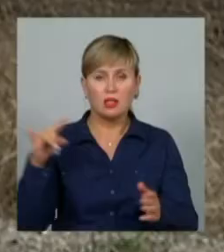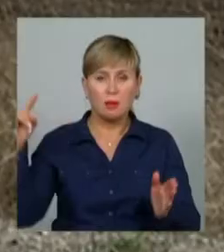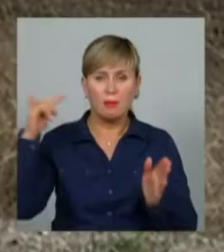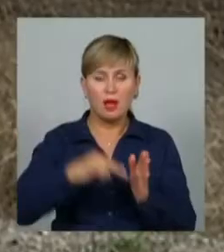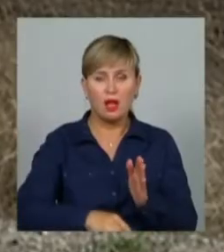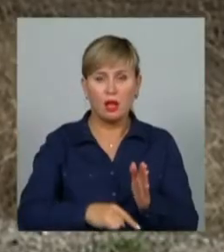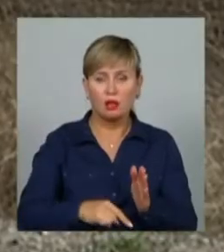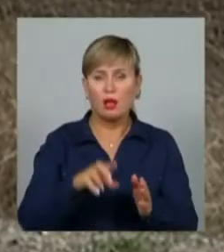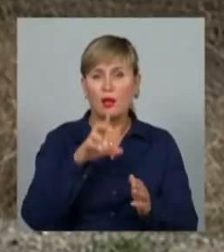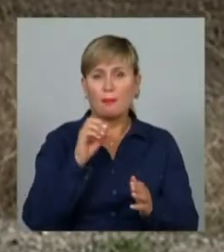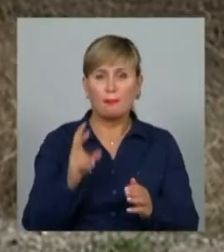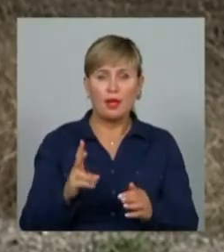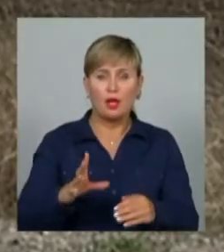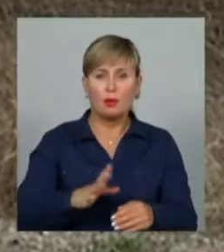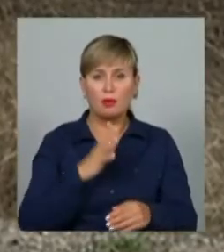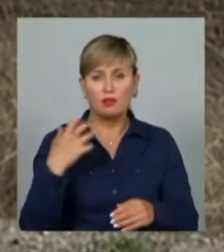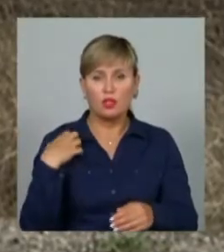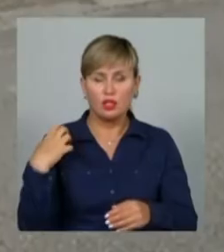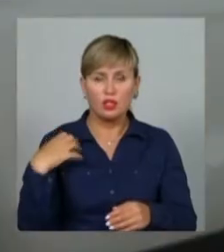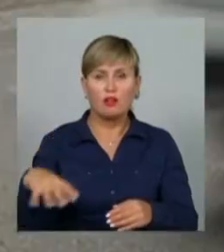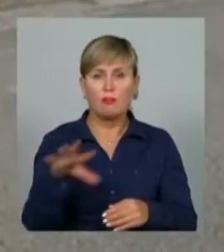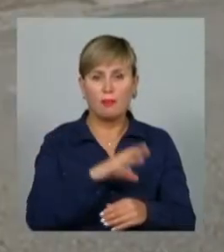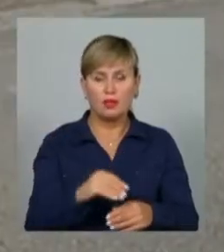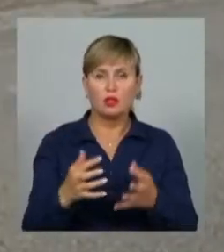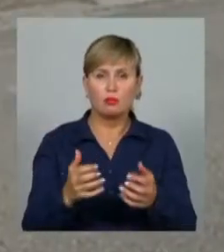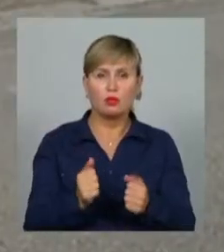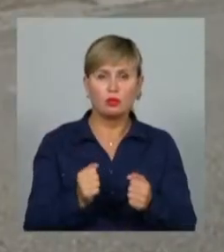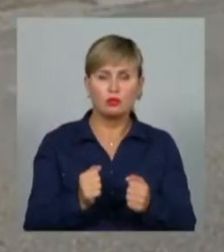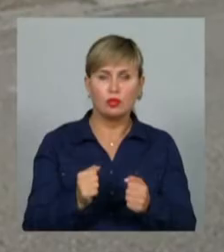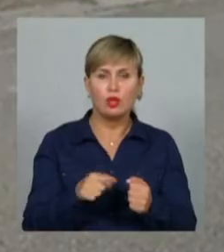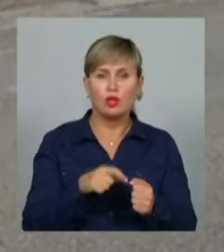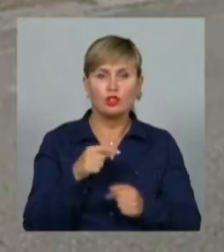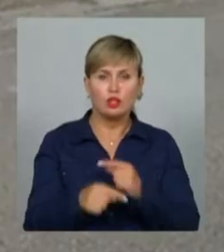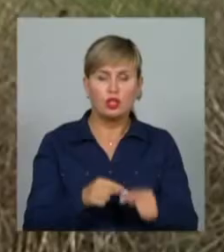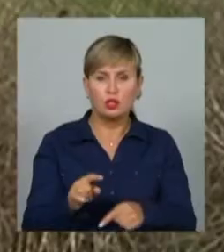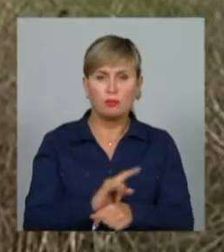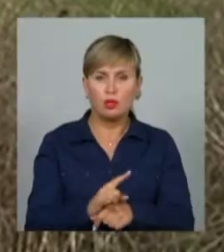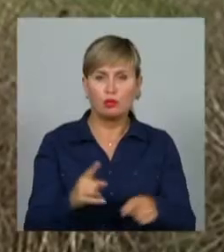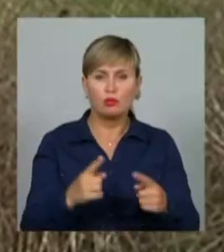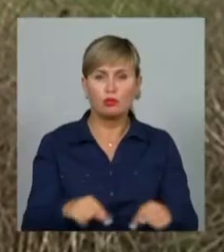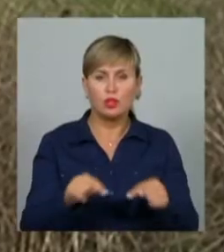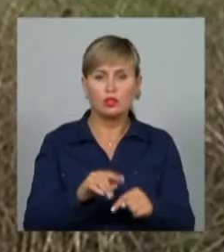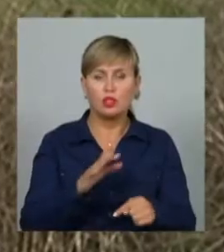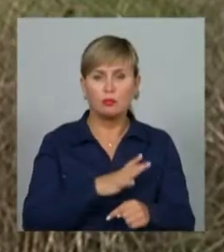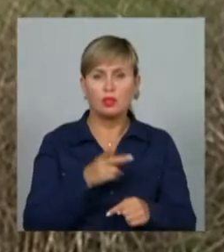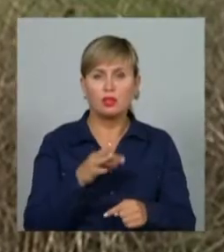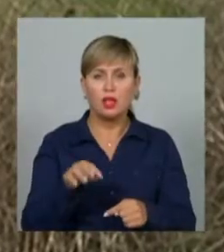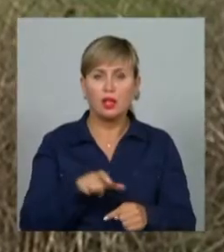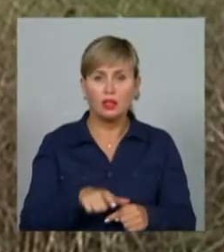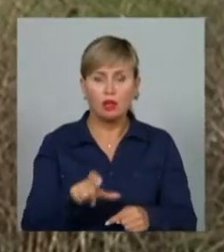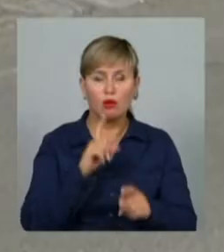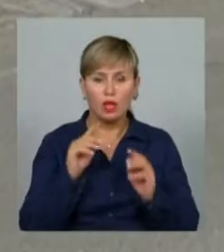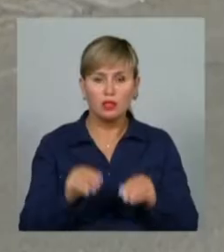«Фоккер-100» авиакомпании «БКР», бывшие чиновники вместе с риэлтором получили путем мошенничества. Участок изначально был отведен под дорогу и